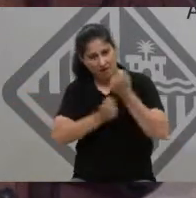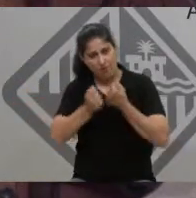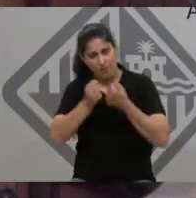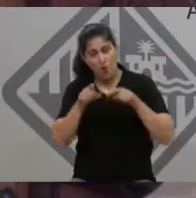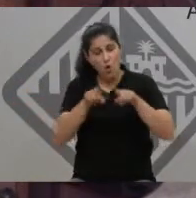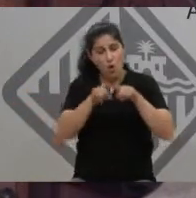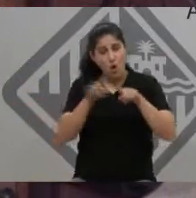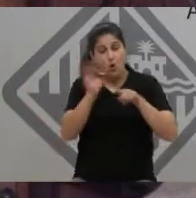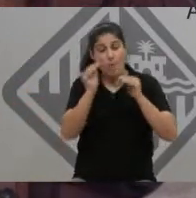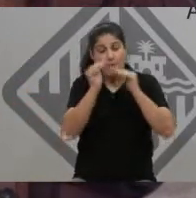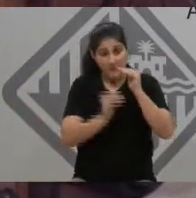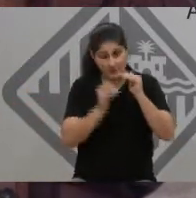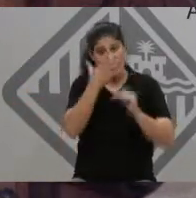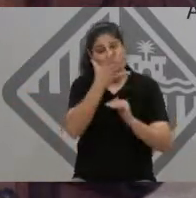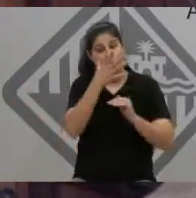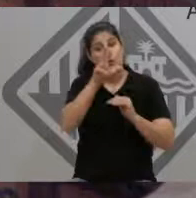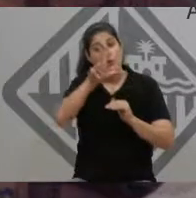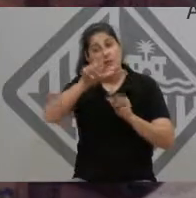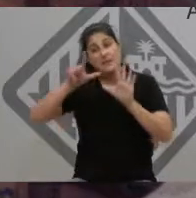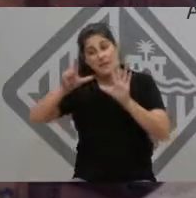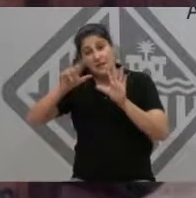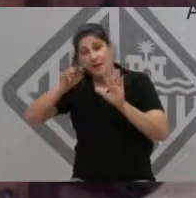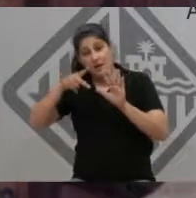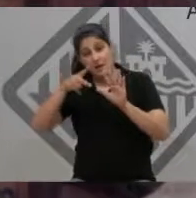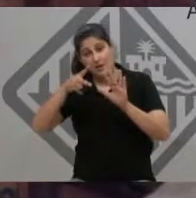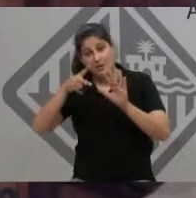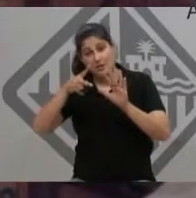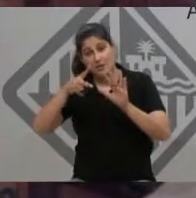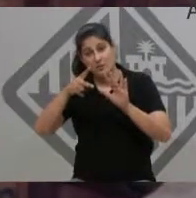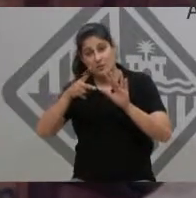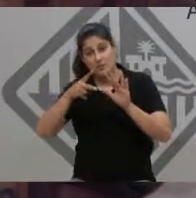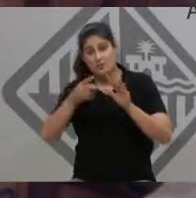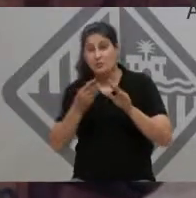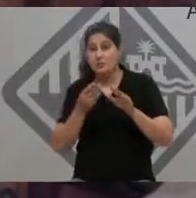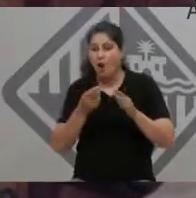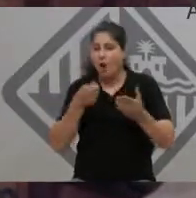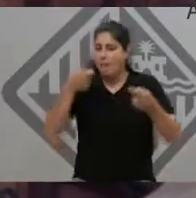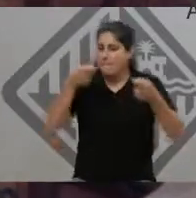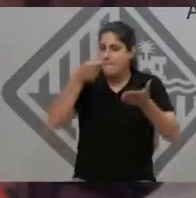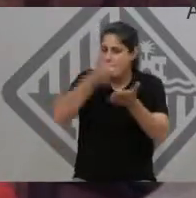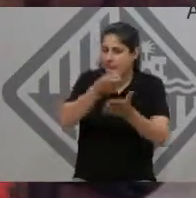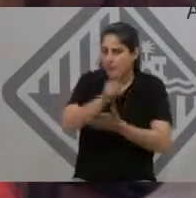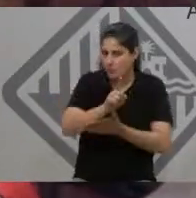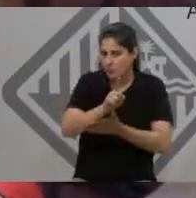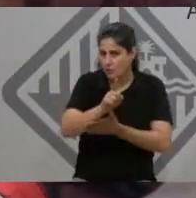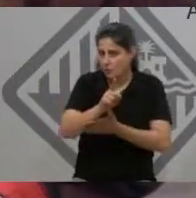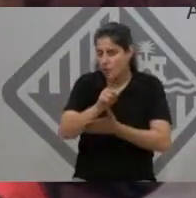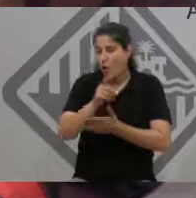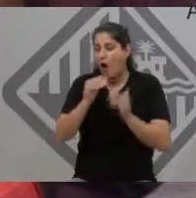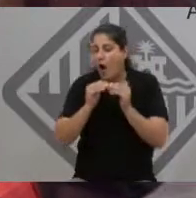o inferior a 537 euros no aporten i després l'aportació econòmica és